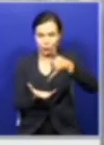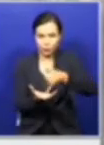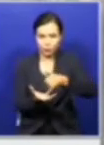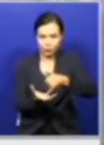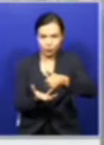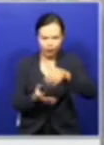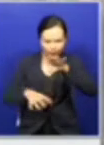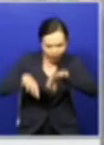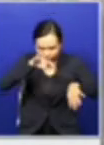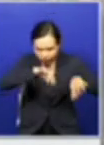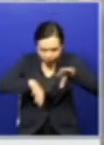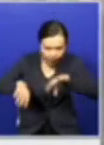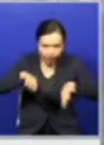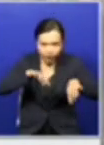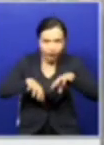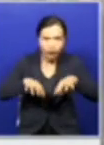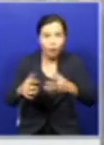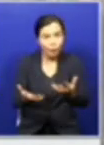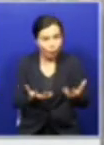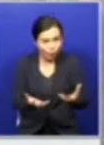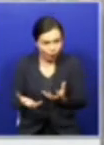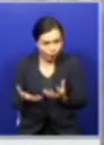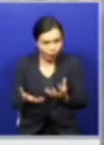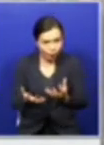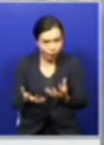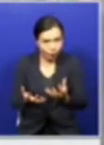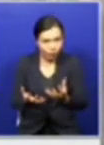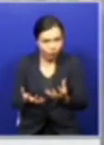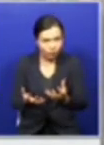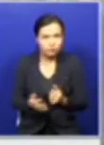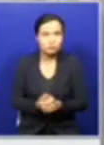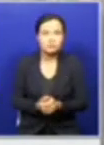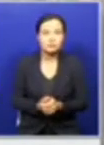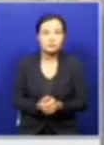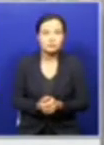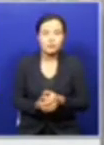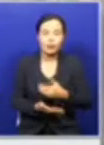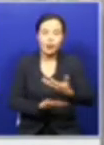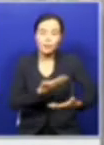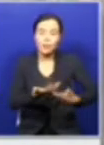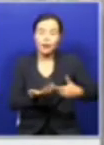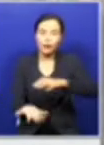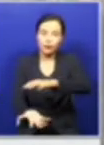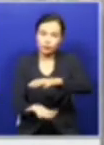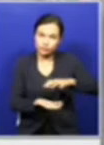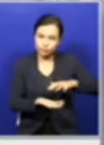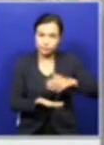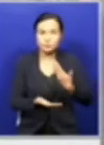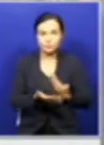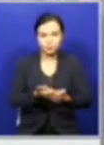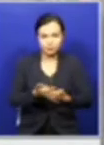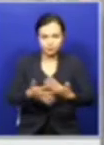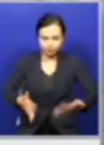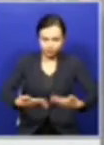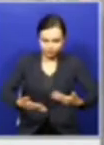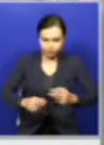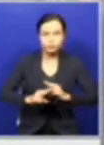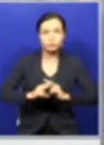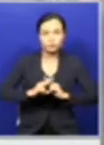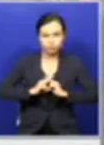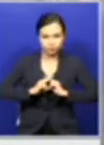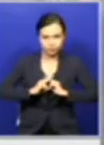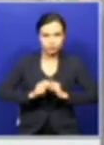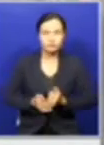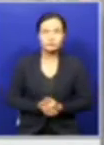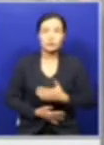คุ้ยเพื่อหาวัสดุในการที่จะนำไปขายเพื่อนำมาประทังชีวิตผ